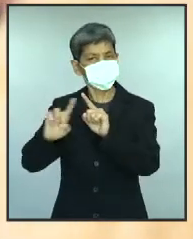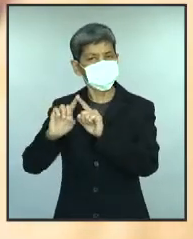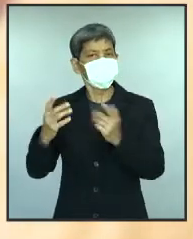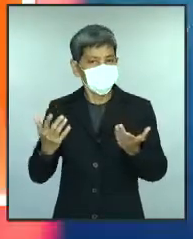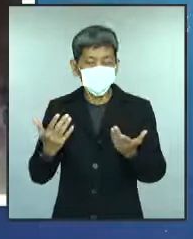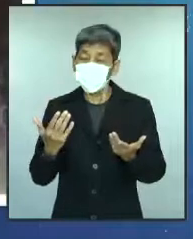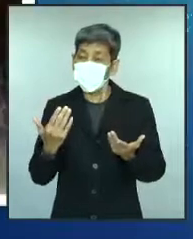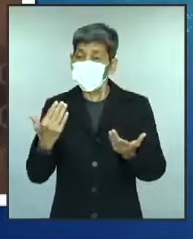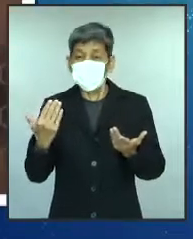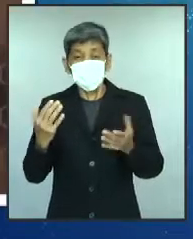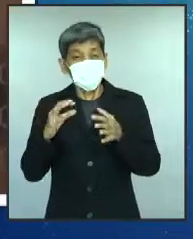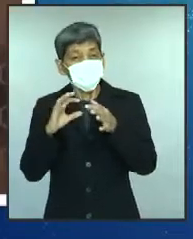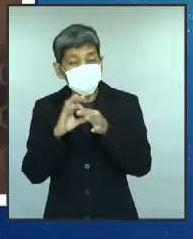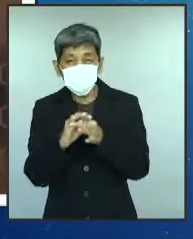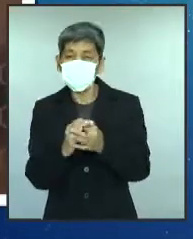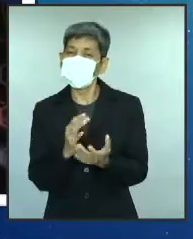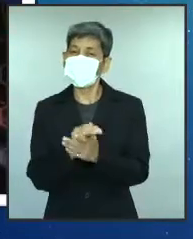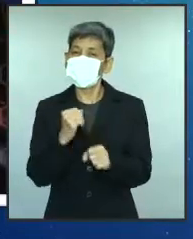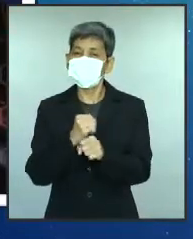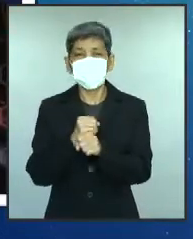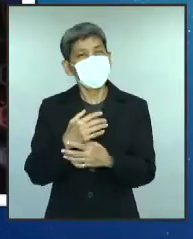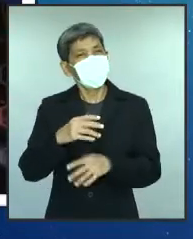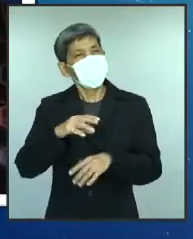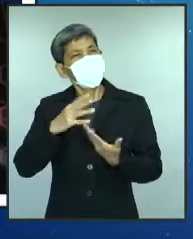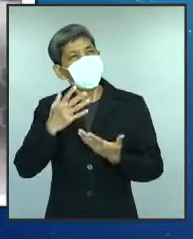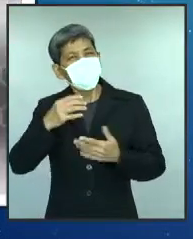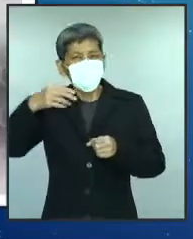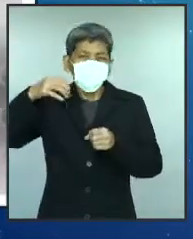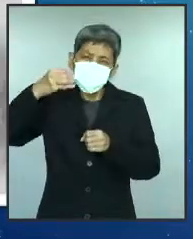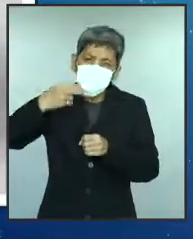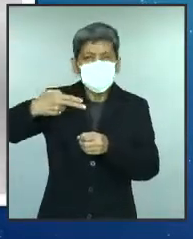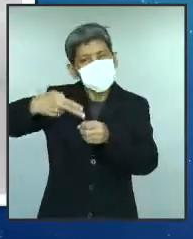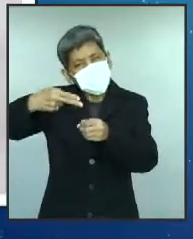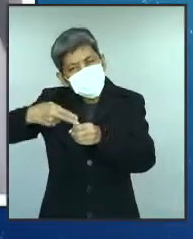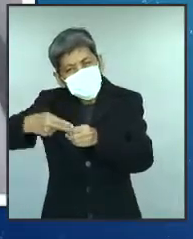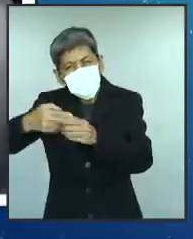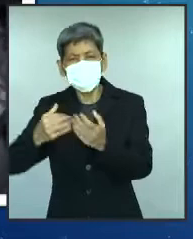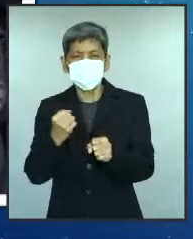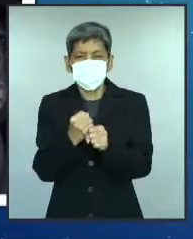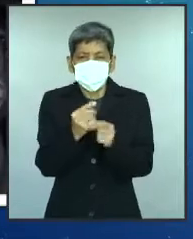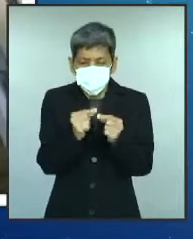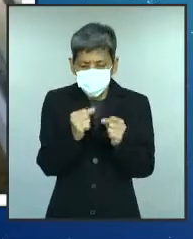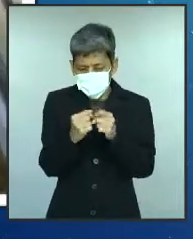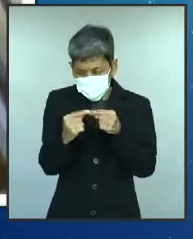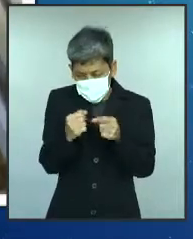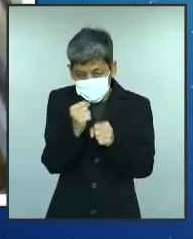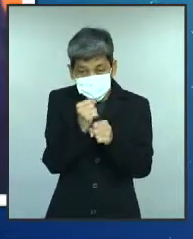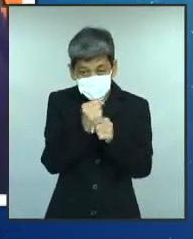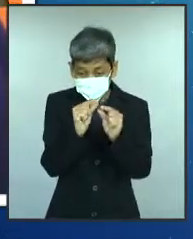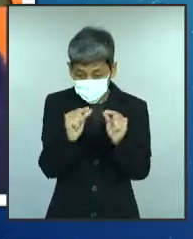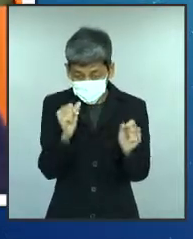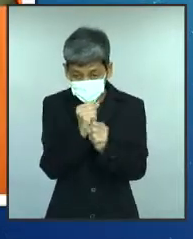ครับทั้งคือไม่ว่าจะเป็นทางด้านพลังงานนะครับในเรื่องของทางด้านโพลิเมอร์ที่เอาไปประยุกต์